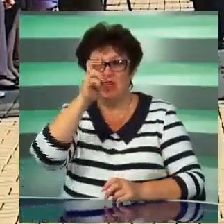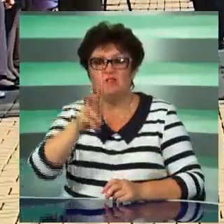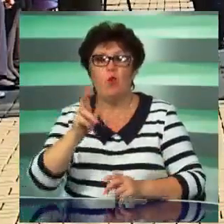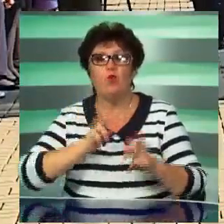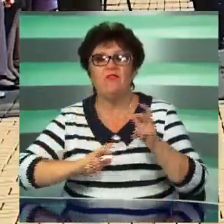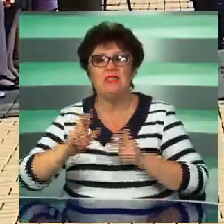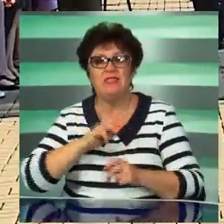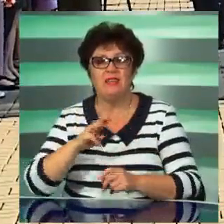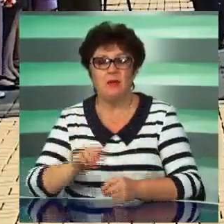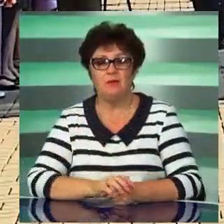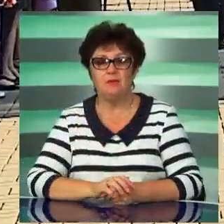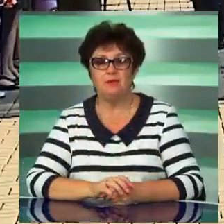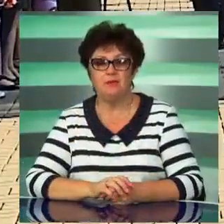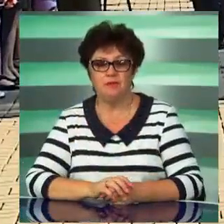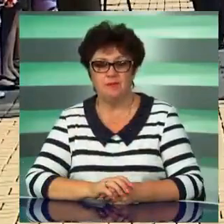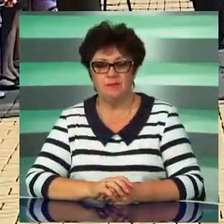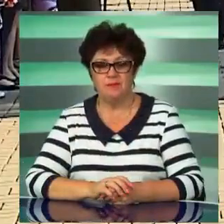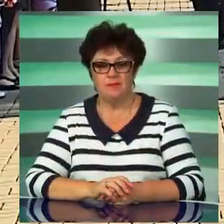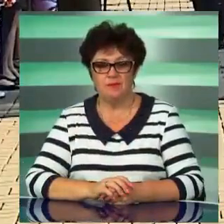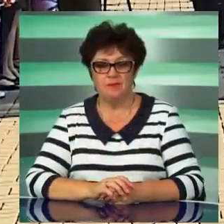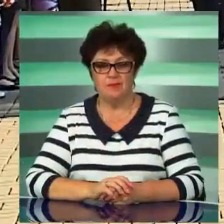государственного университета.